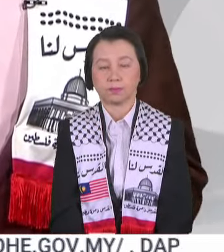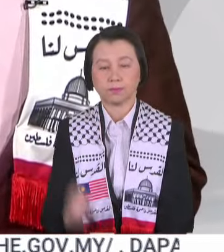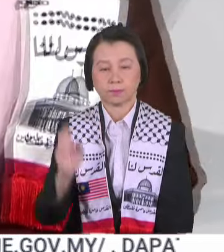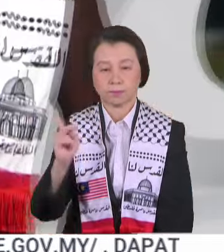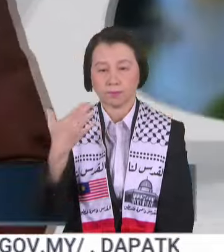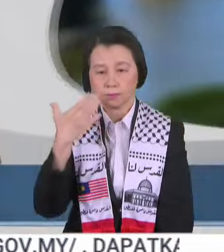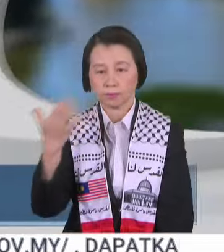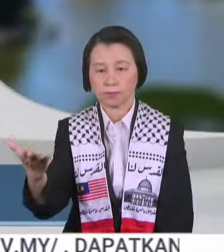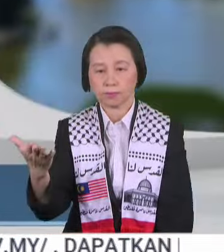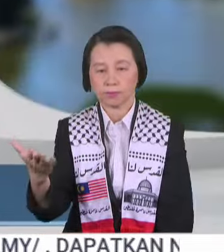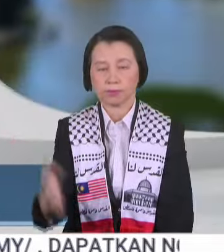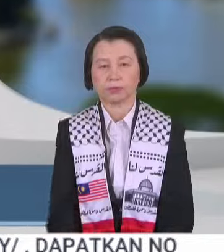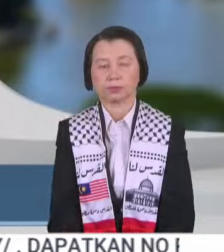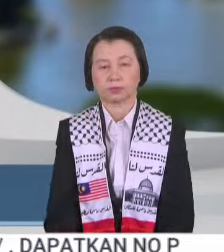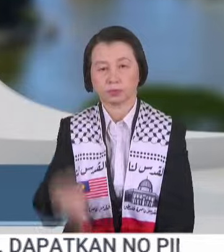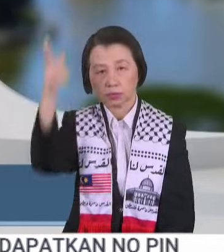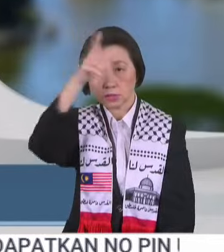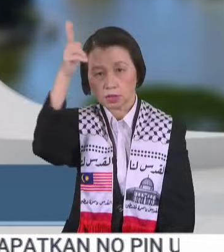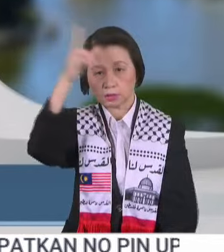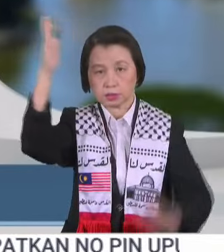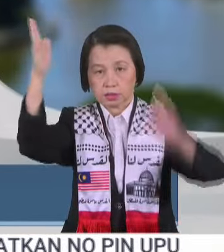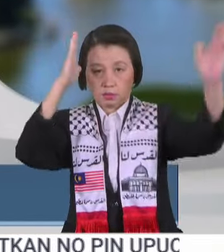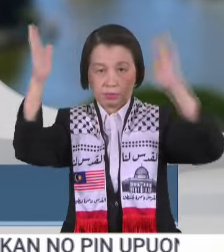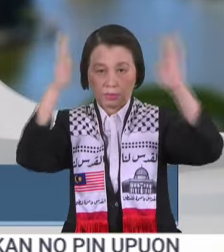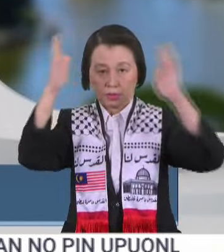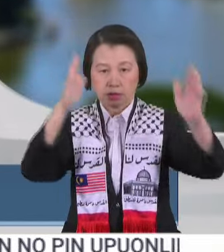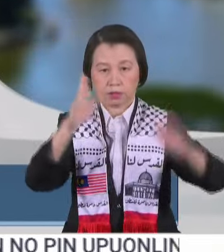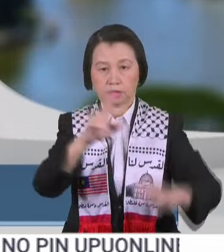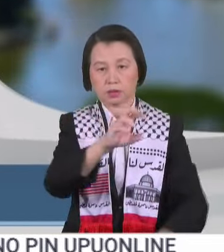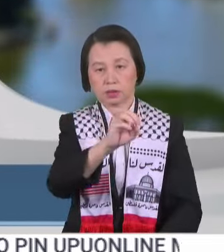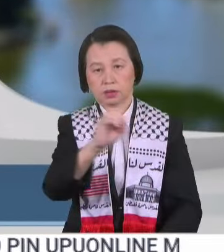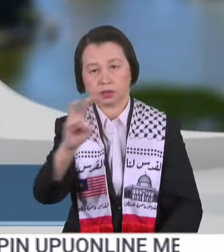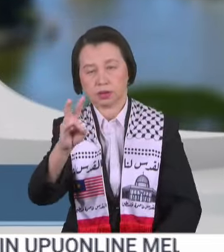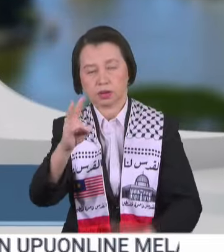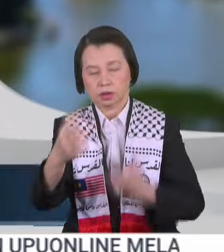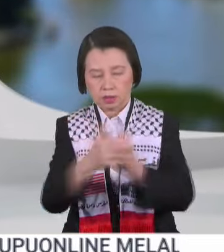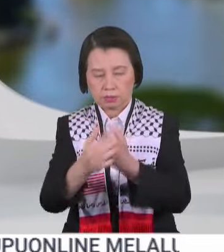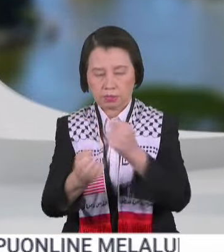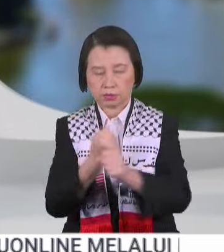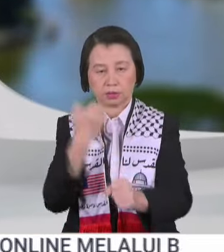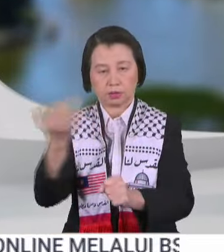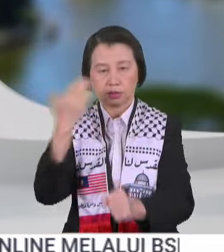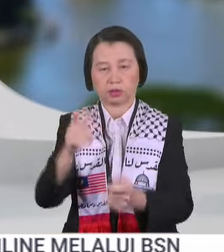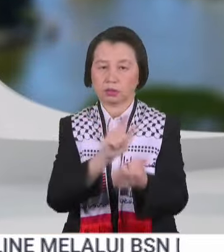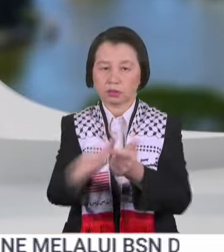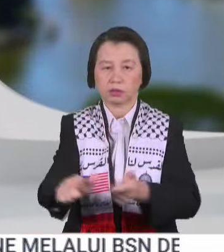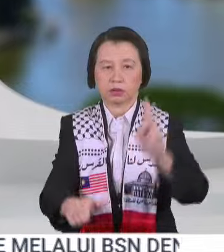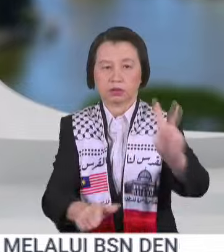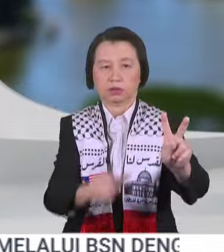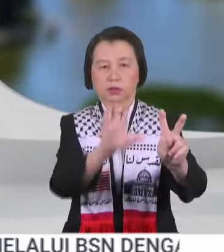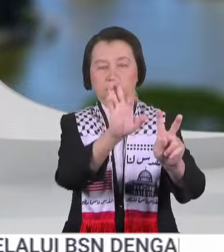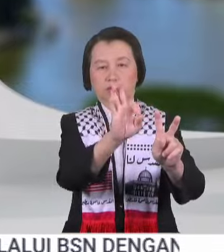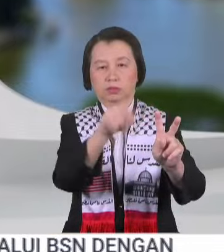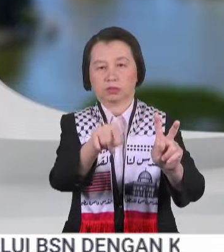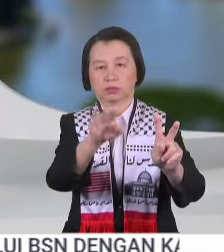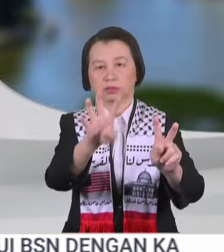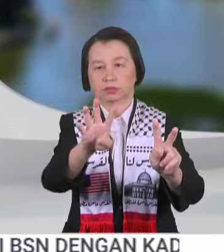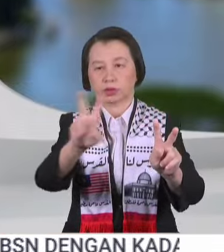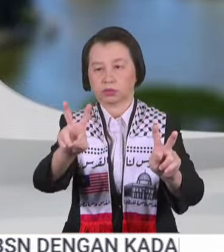Baik, Sahi. Terima kasih. Kerajaan Persekutuan sejak 2007 sehingga tahun lepas telah meluluskan sejumlah